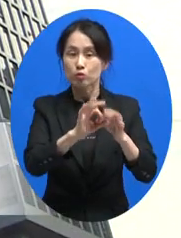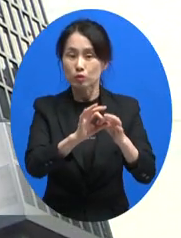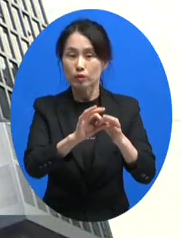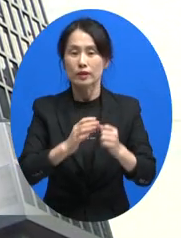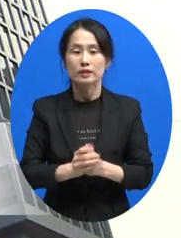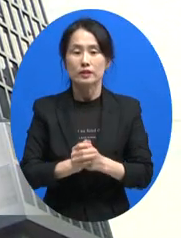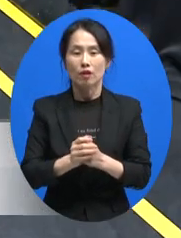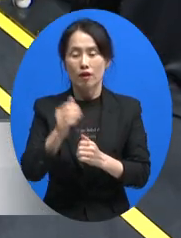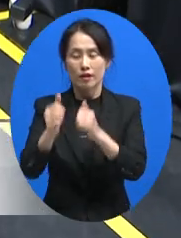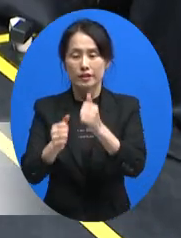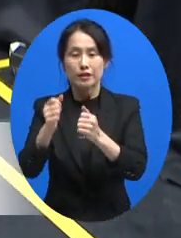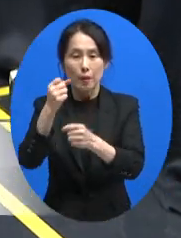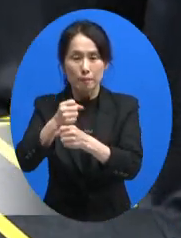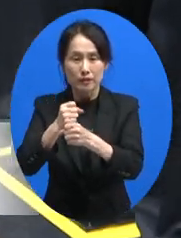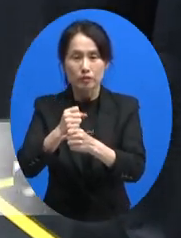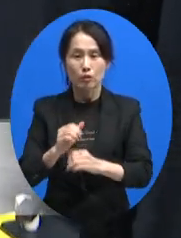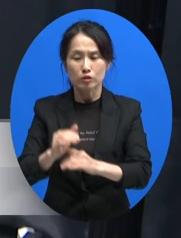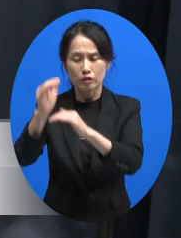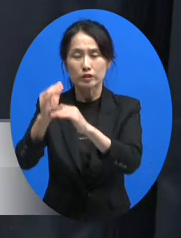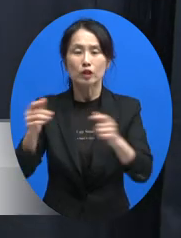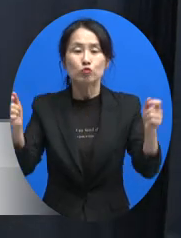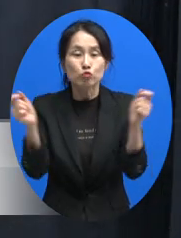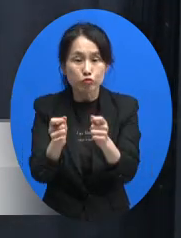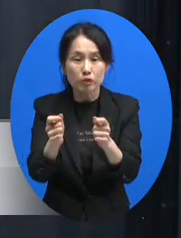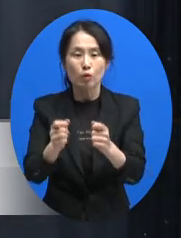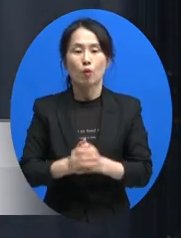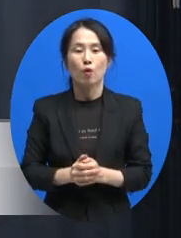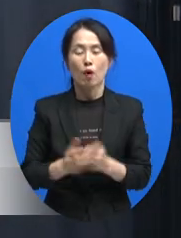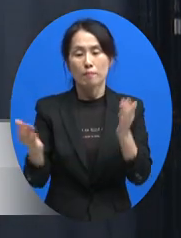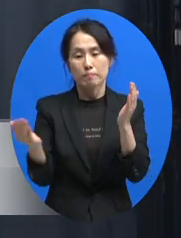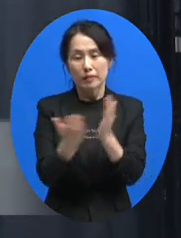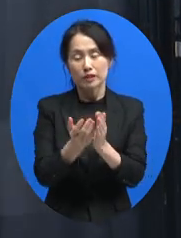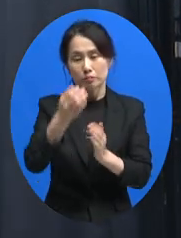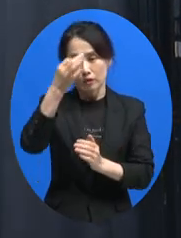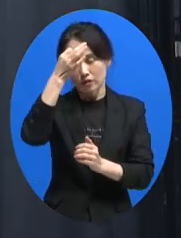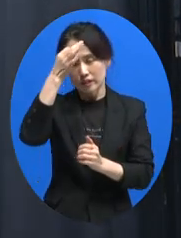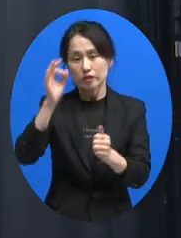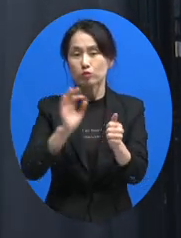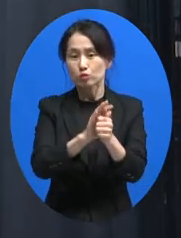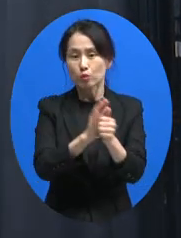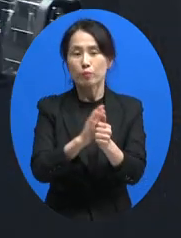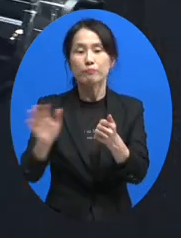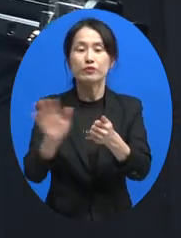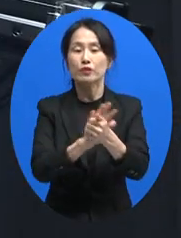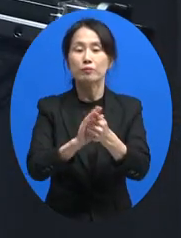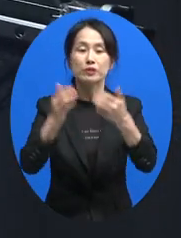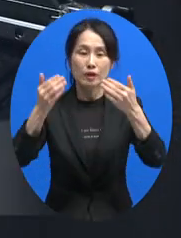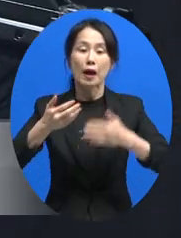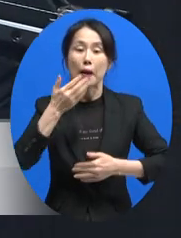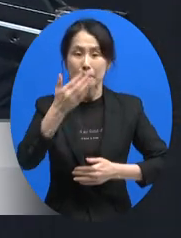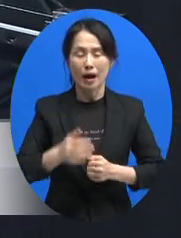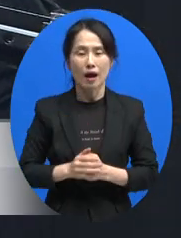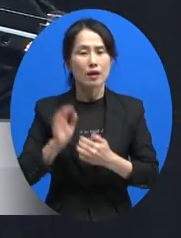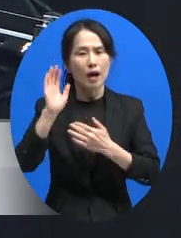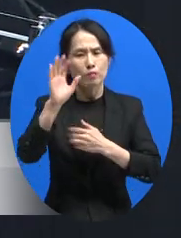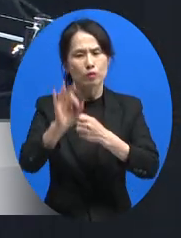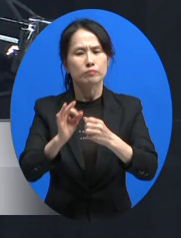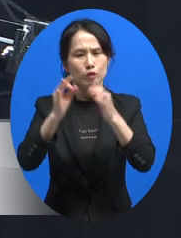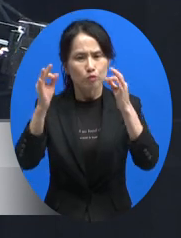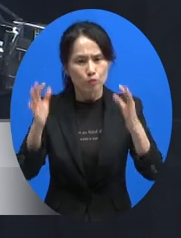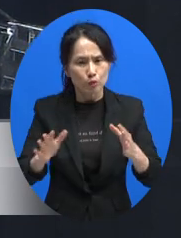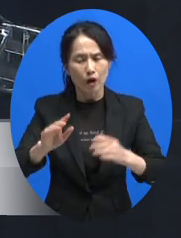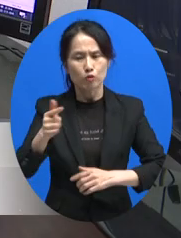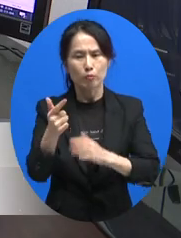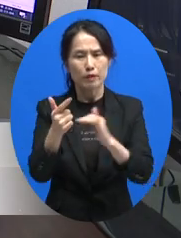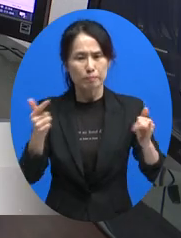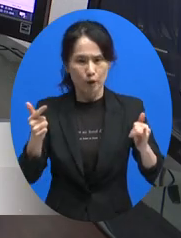도내 기업은 시험 생산 절차와 소요 시간을 대폭 줄이고 맞춤형 기술 지원 서비스를 받을 수 있게 됩니다. 경기도는 앞으로 10년